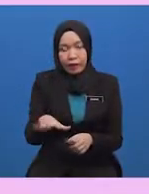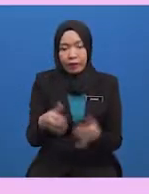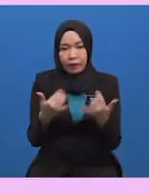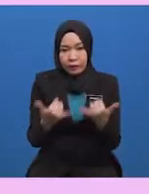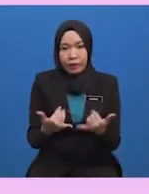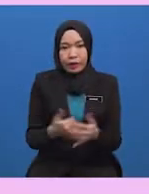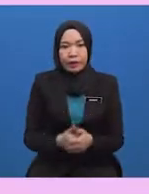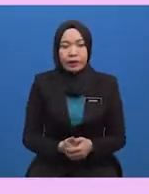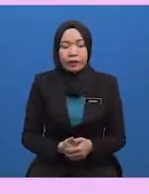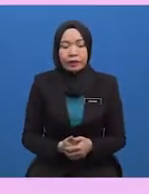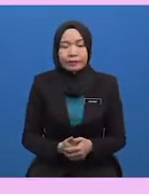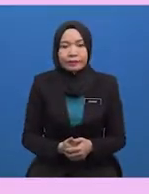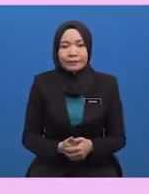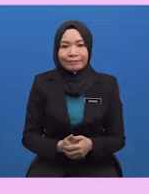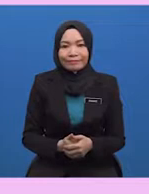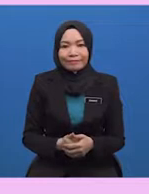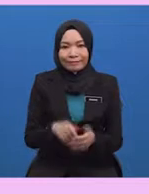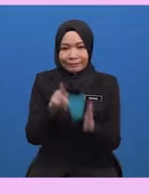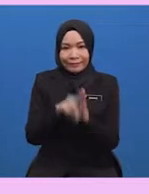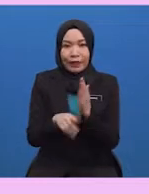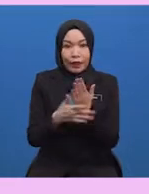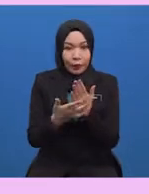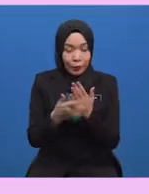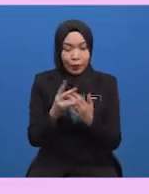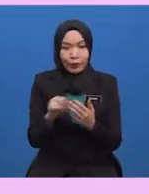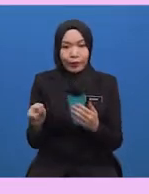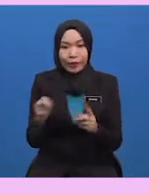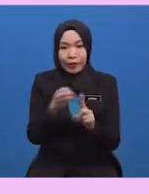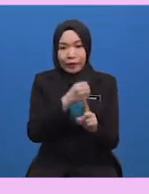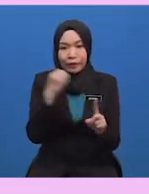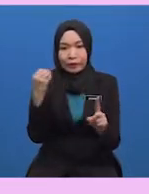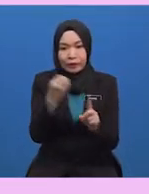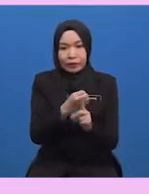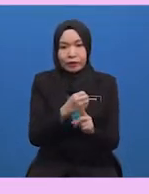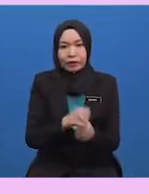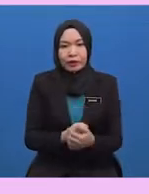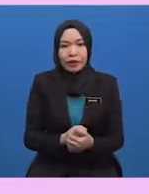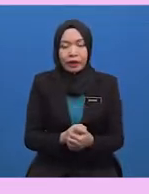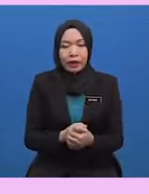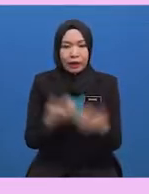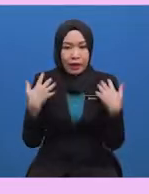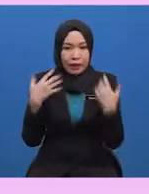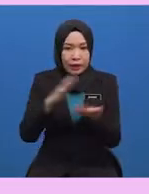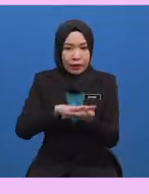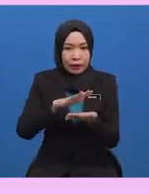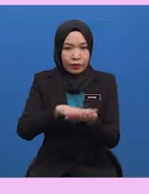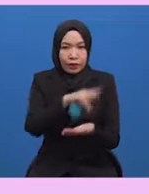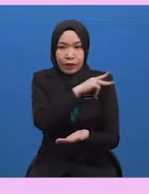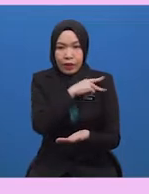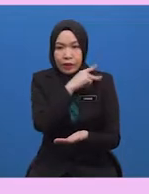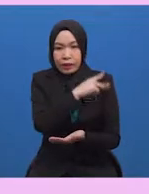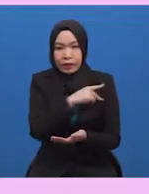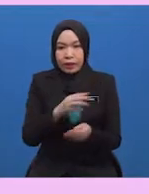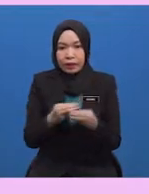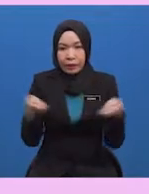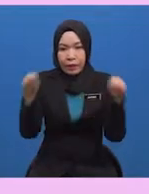Keenam, peningkatan kemudahan sosial. Adanya hospital, sekolah, klinik, masjid, stadium